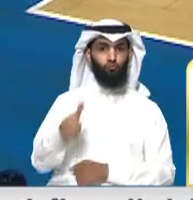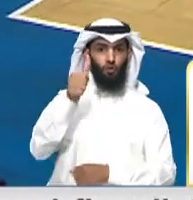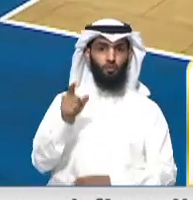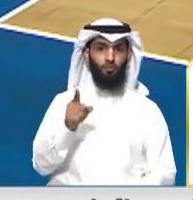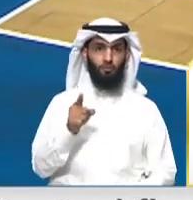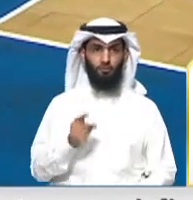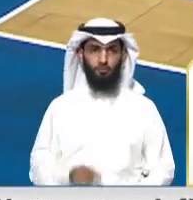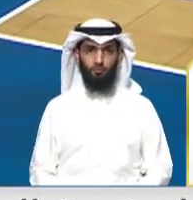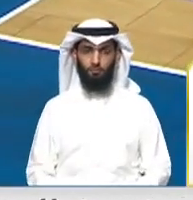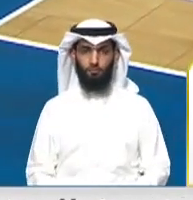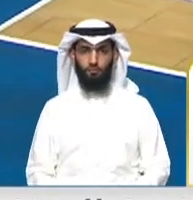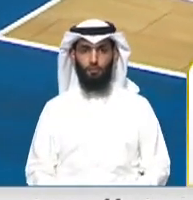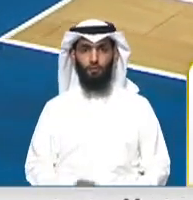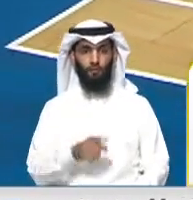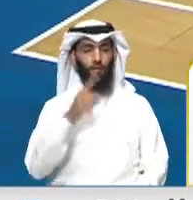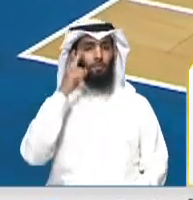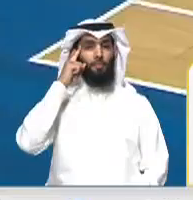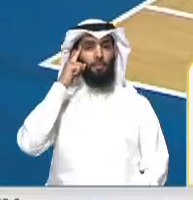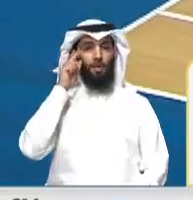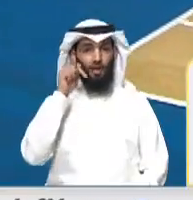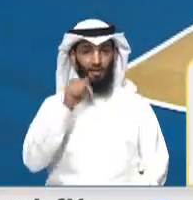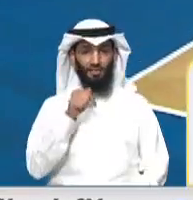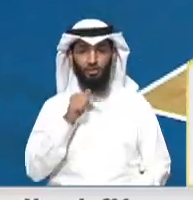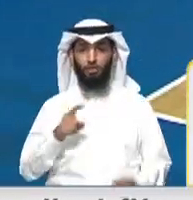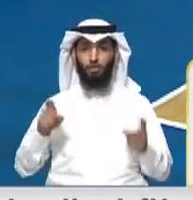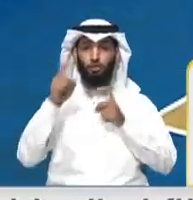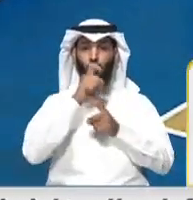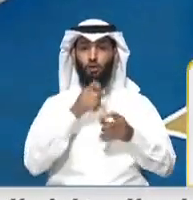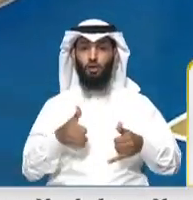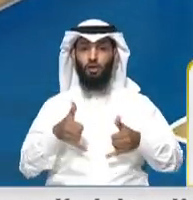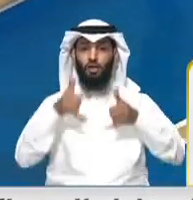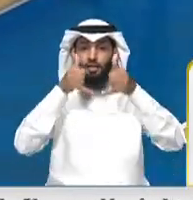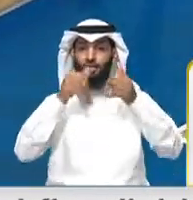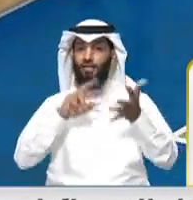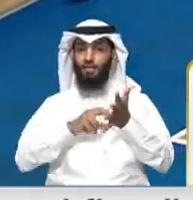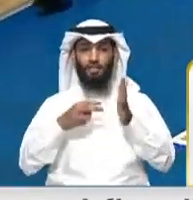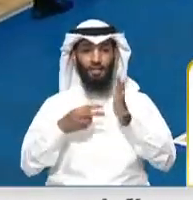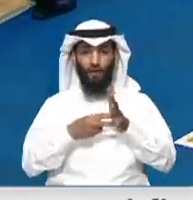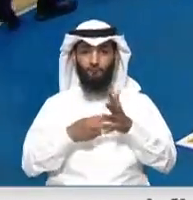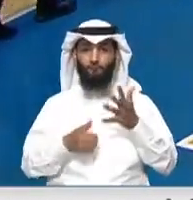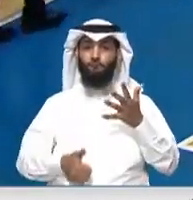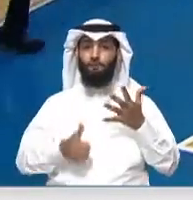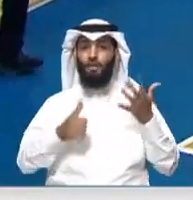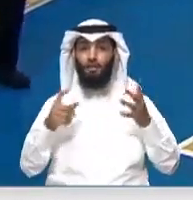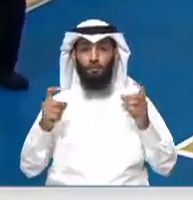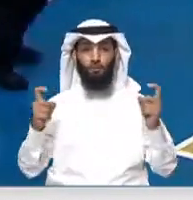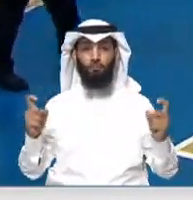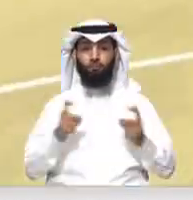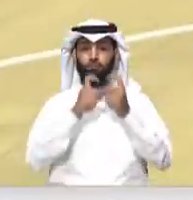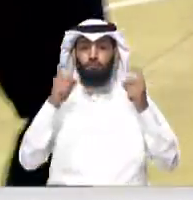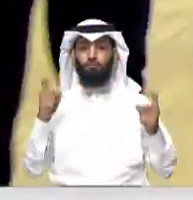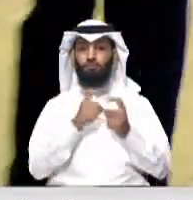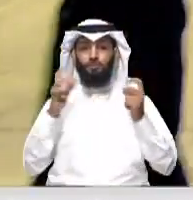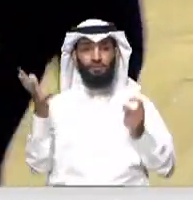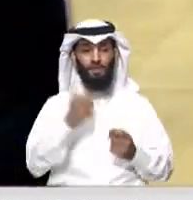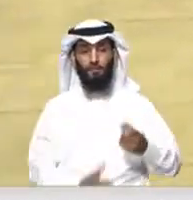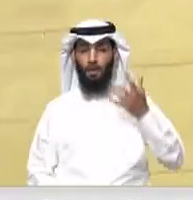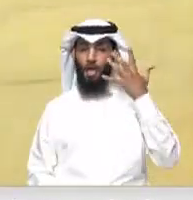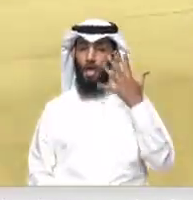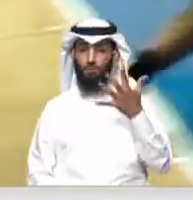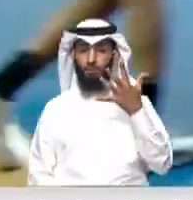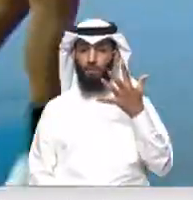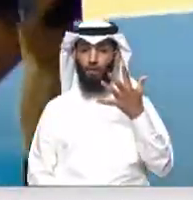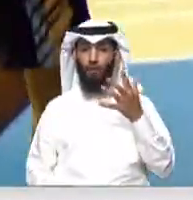لله الحمد. يذكر ان منافسات الدور النهائي تقام بنظام البلاي اوف، اي من 5 مباريات، ويتوج